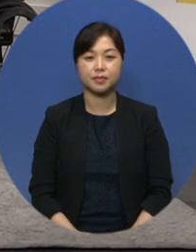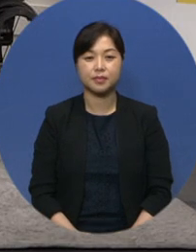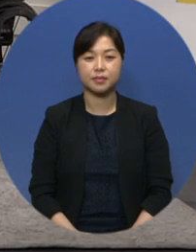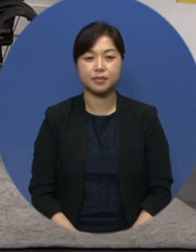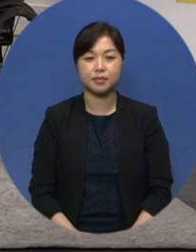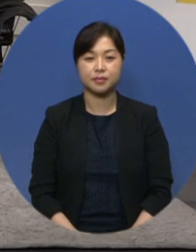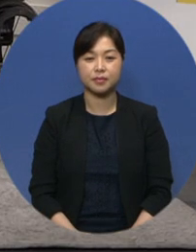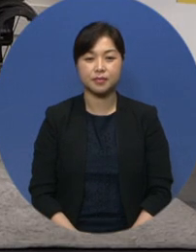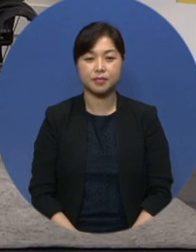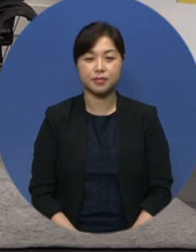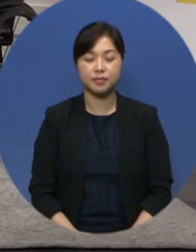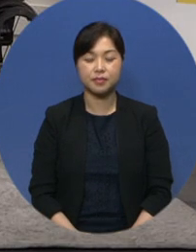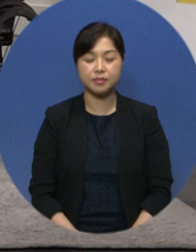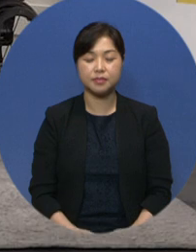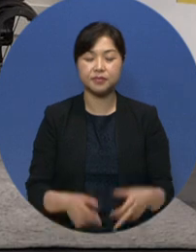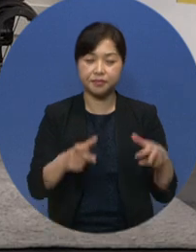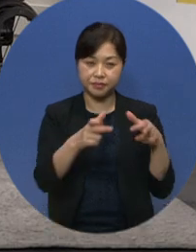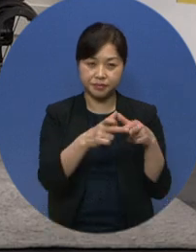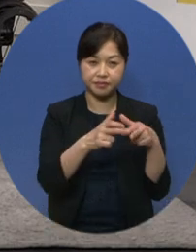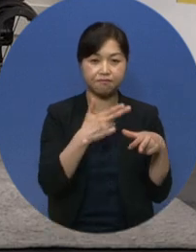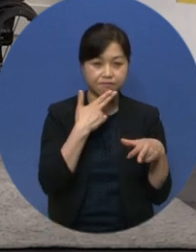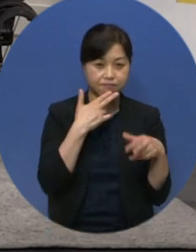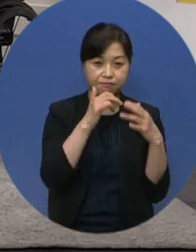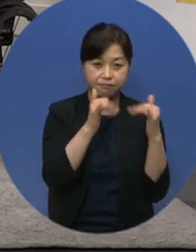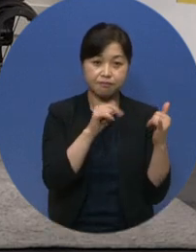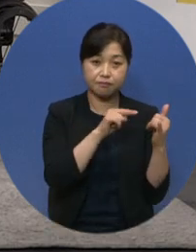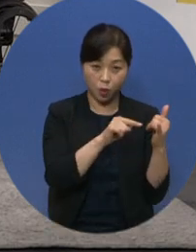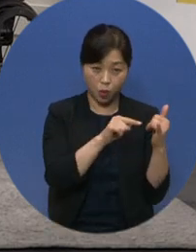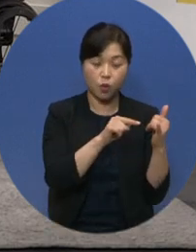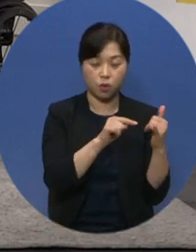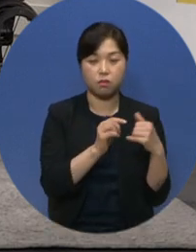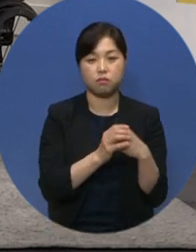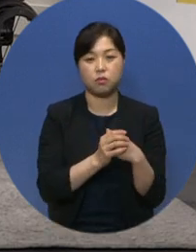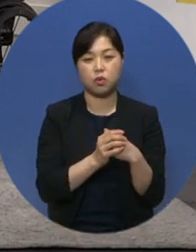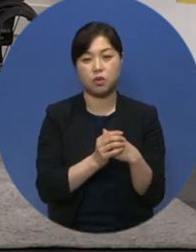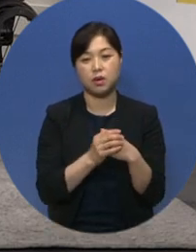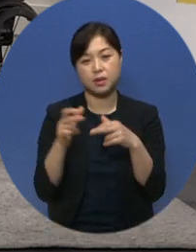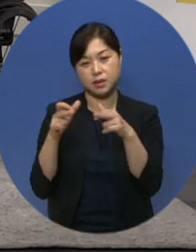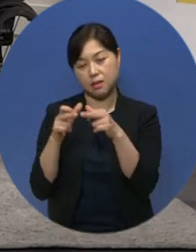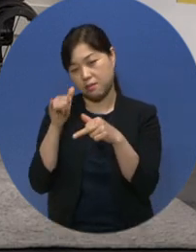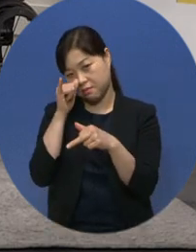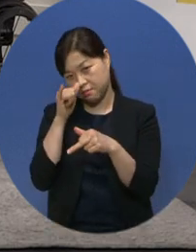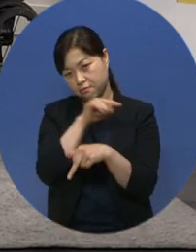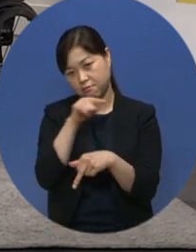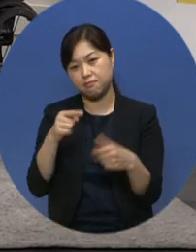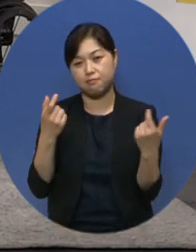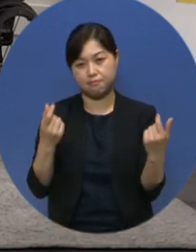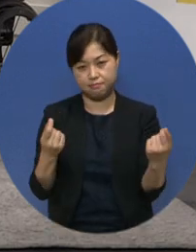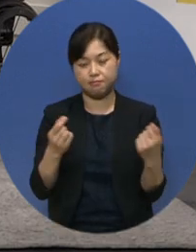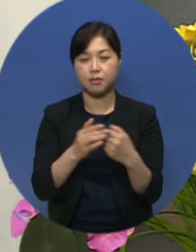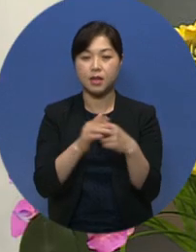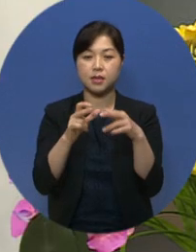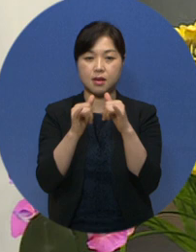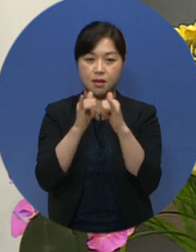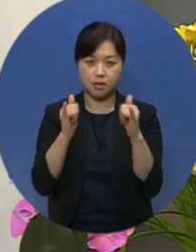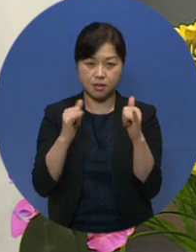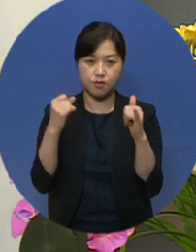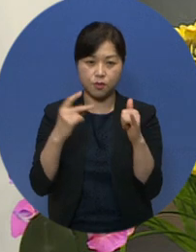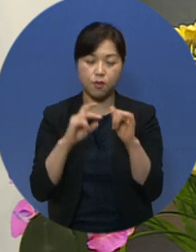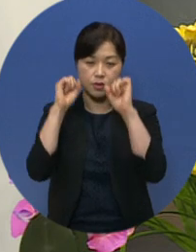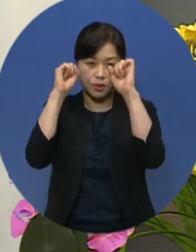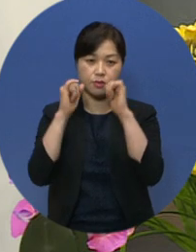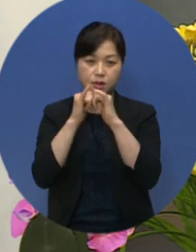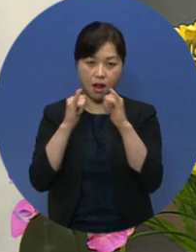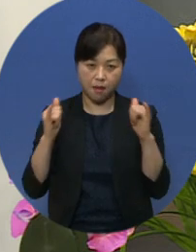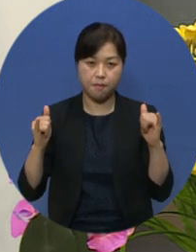장애인들도 마찬가지죠 4 그렇지만 특히 이제 장애인으로 소 또 체육인 으로서 오랜